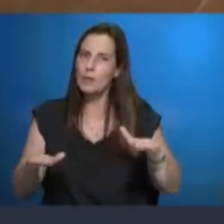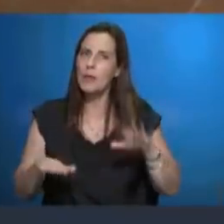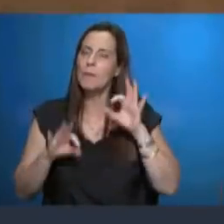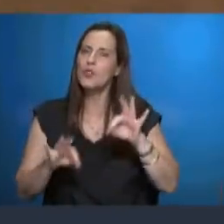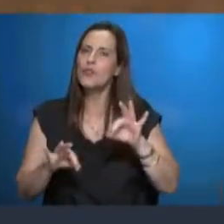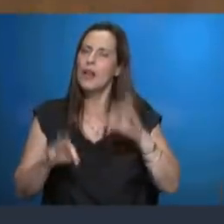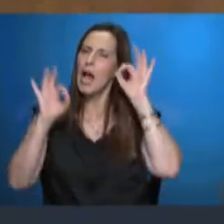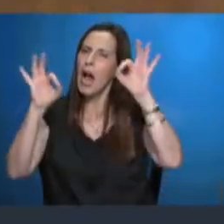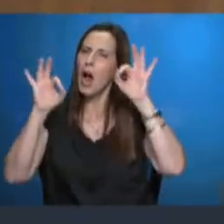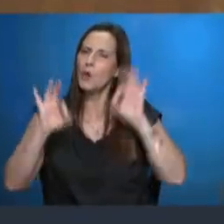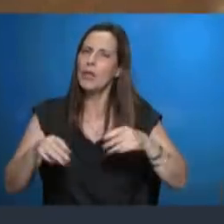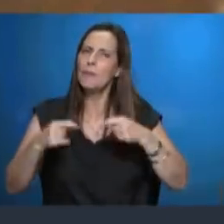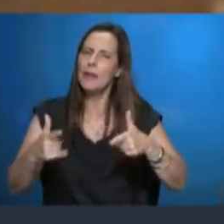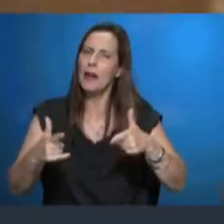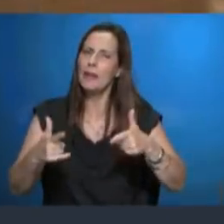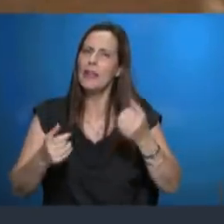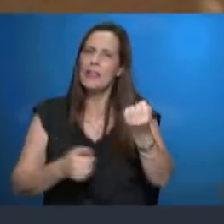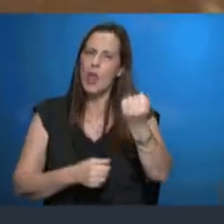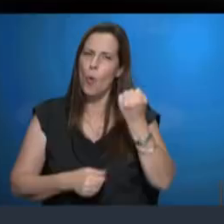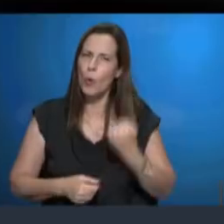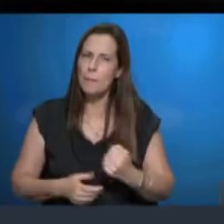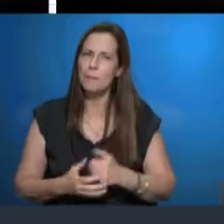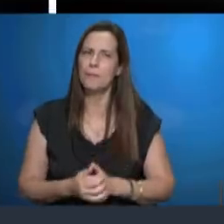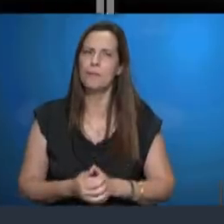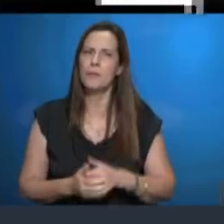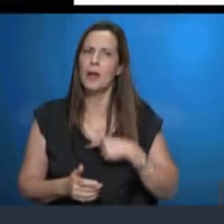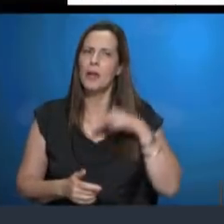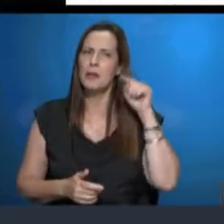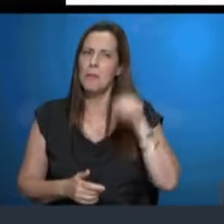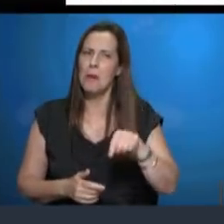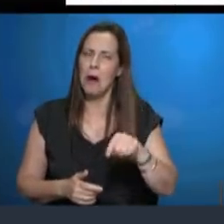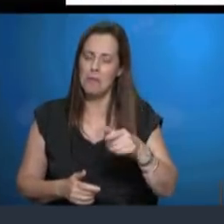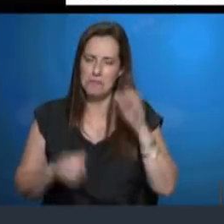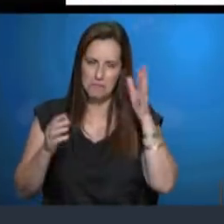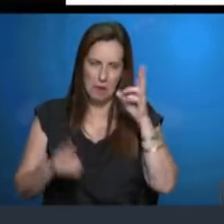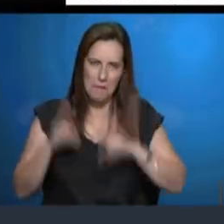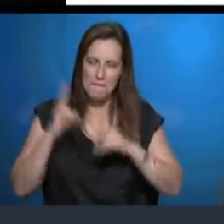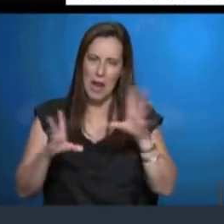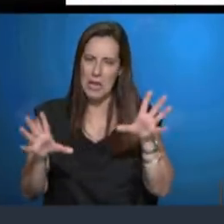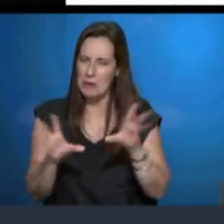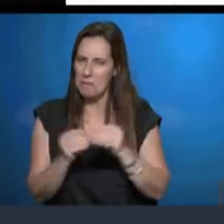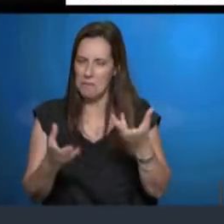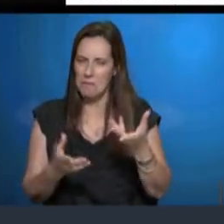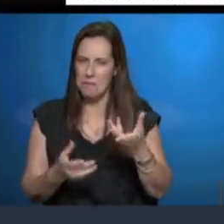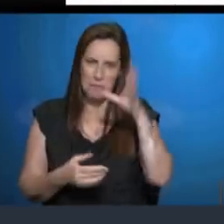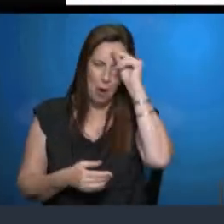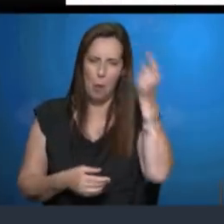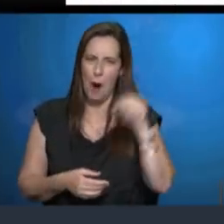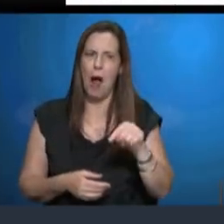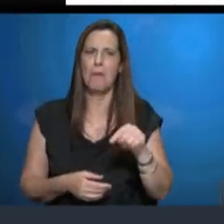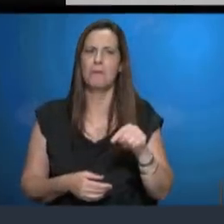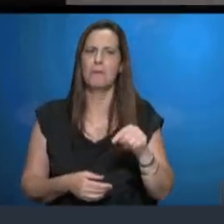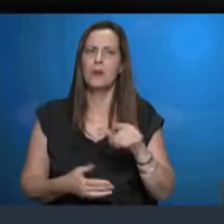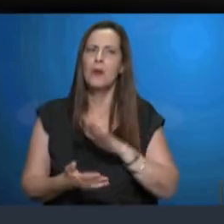הפעלת חנות לממכר תנורי הסקה. יום אחד מר אבוטבול מגיע לפה לחנות עם עוד בחור,